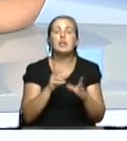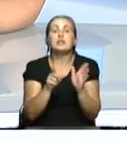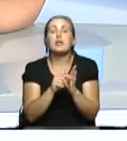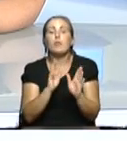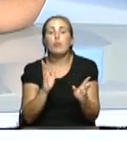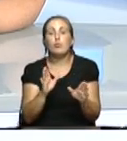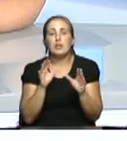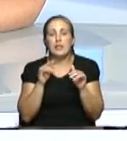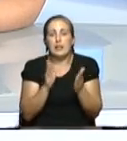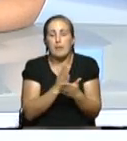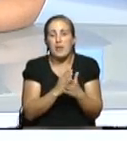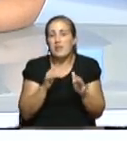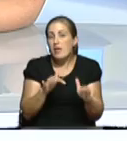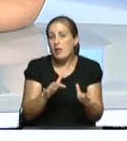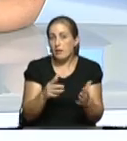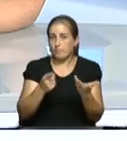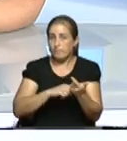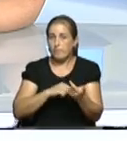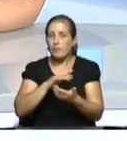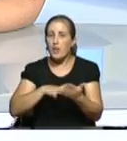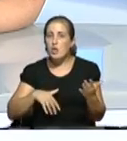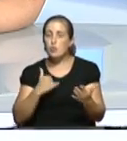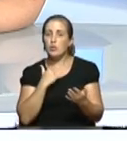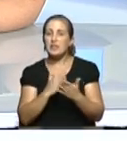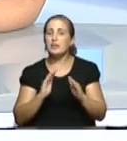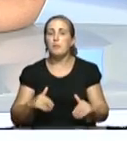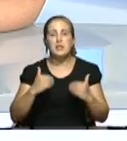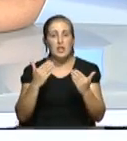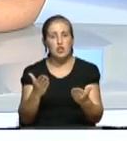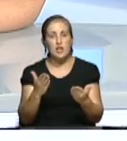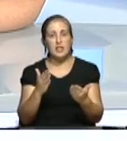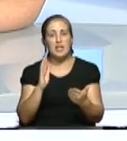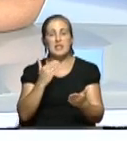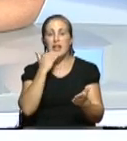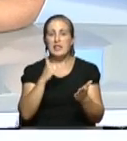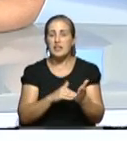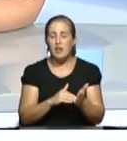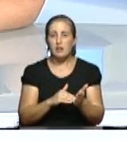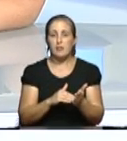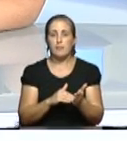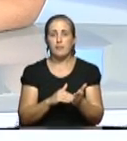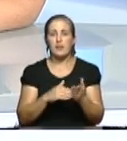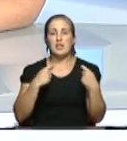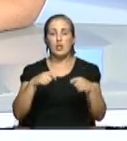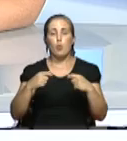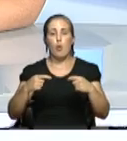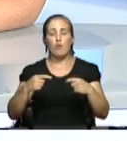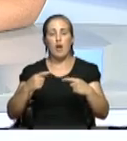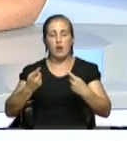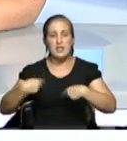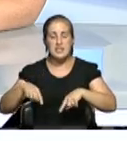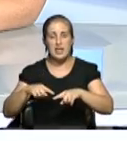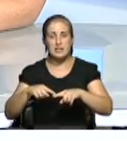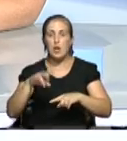иметь дело дальше у нас есть предложение с ленинграда торговой организации